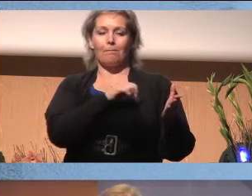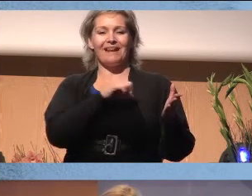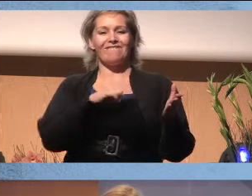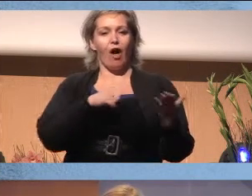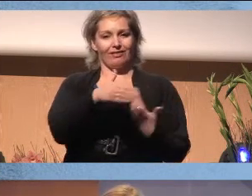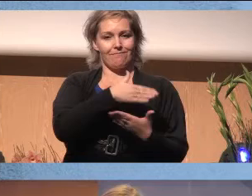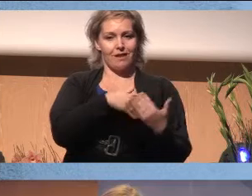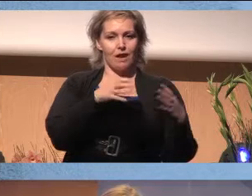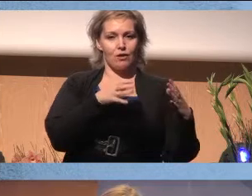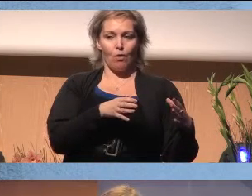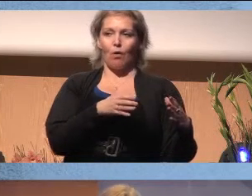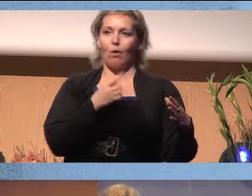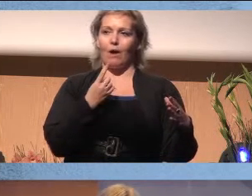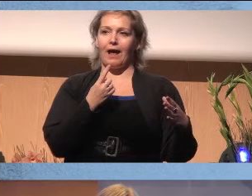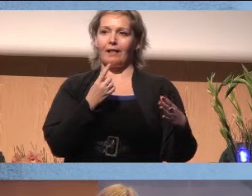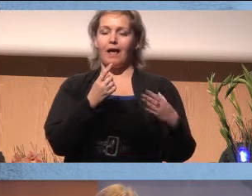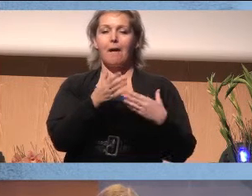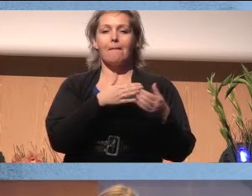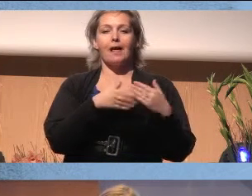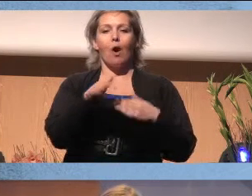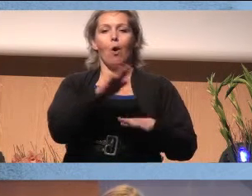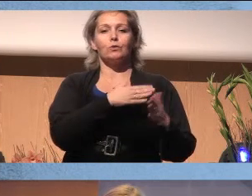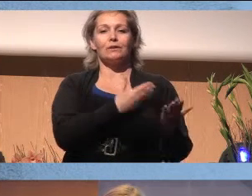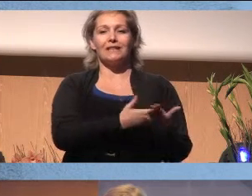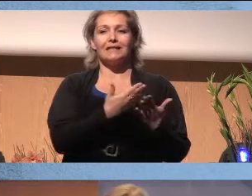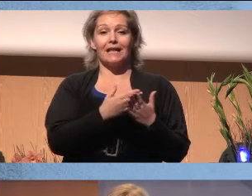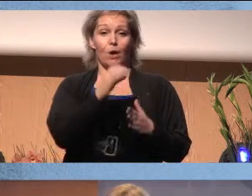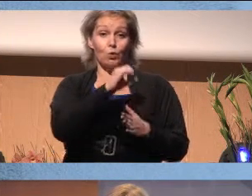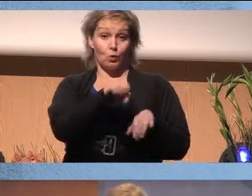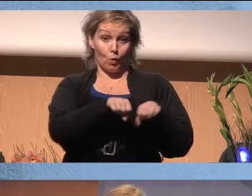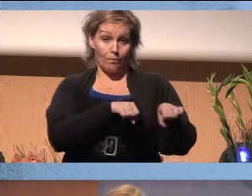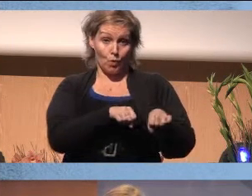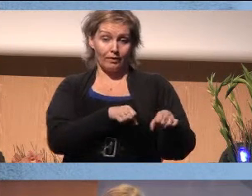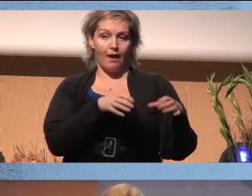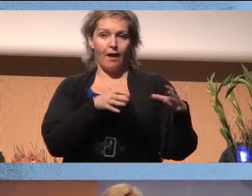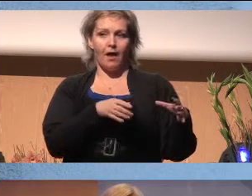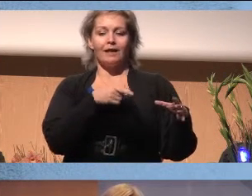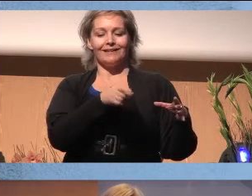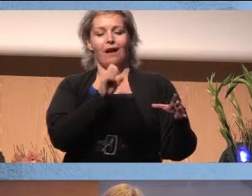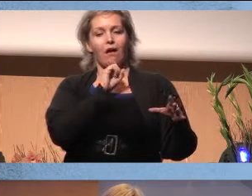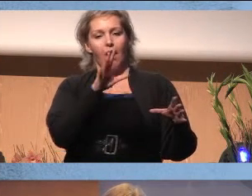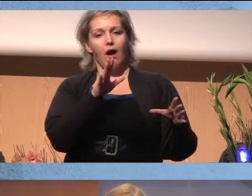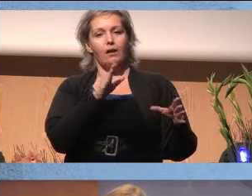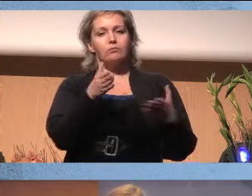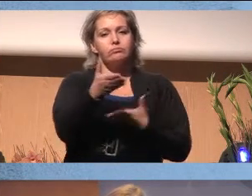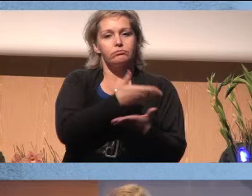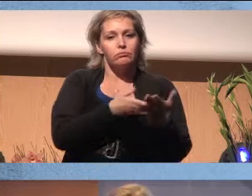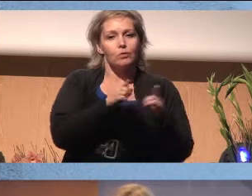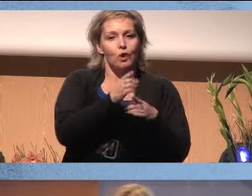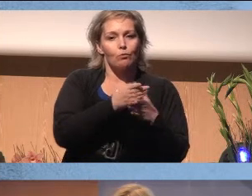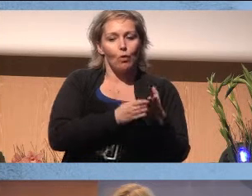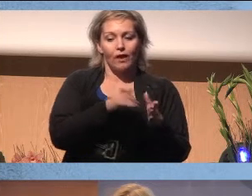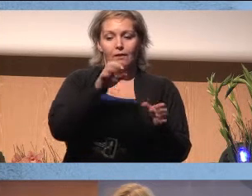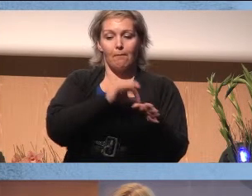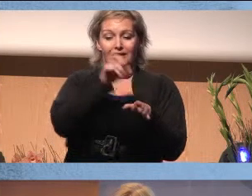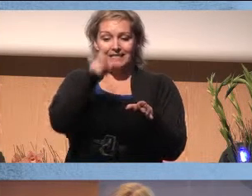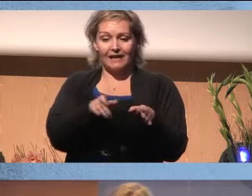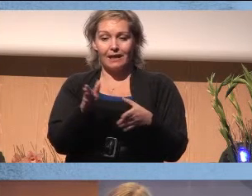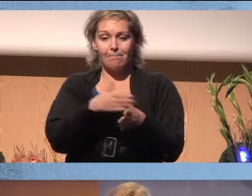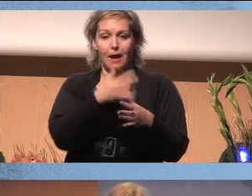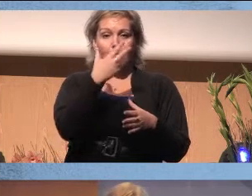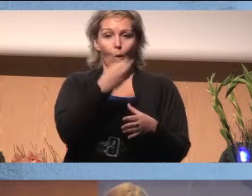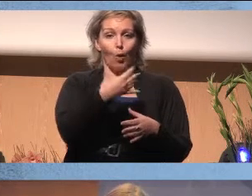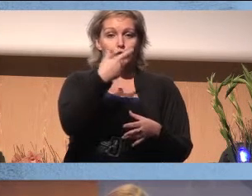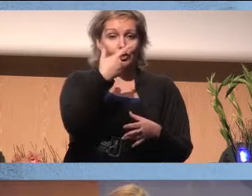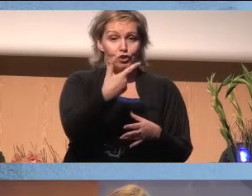privat miljø og en pleie- og omsorgstjeneste i Oslo kommune, som klarer å samhandle på den måten at pasienter mellom 87